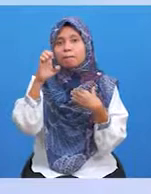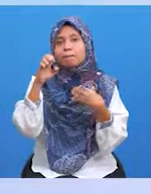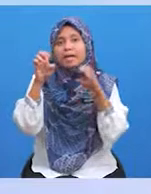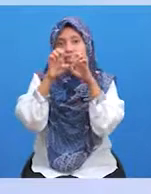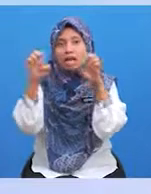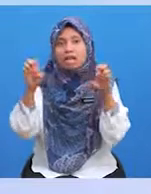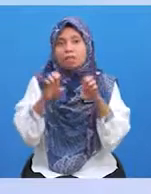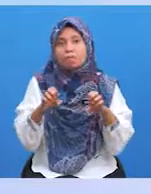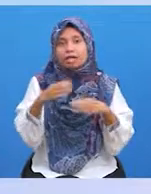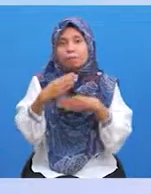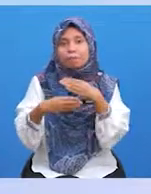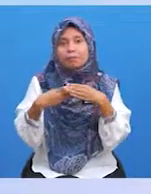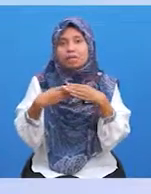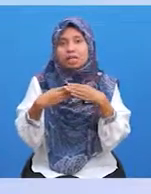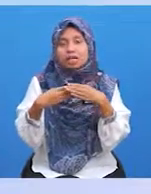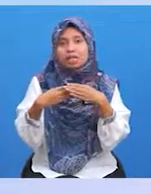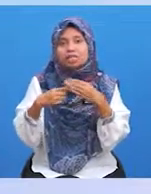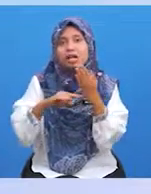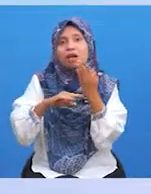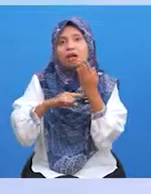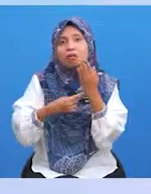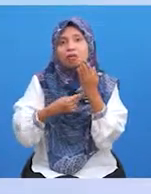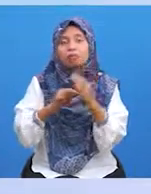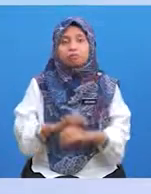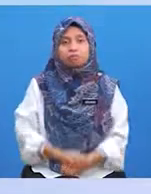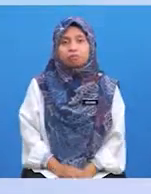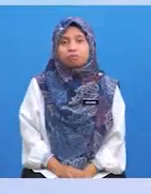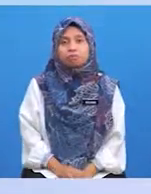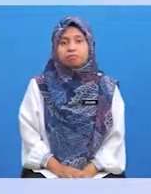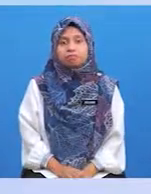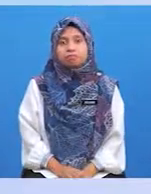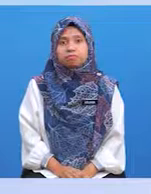empat elemen binaan pendahuluan.